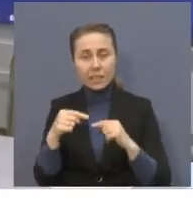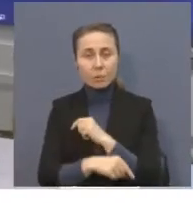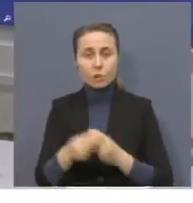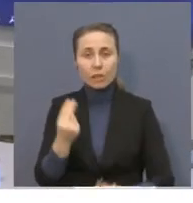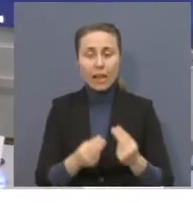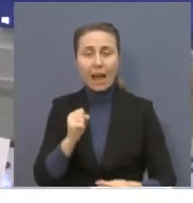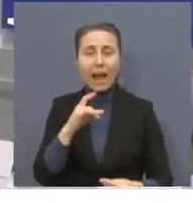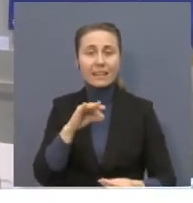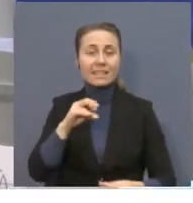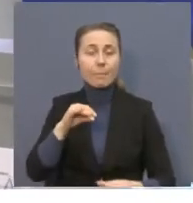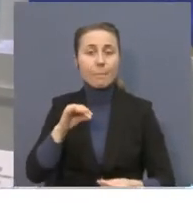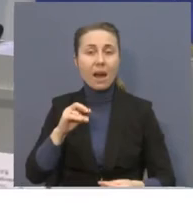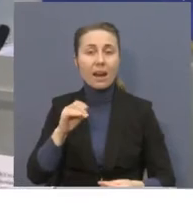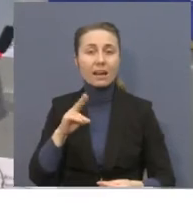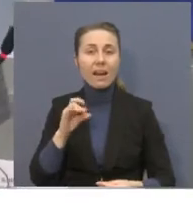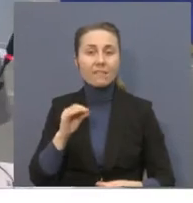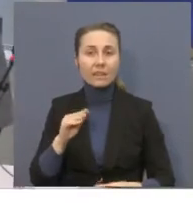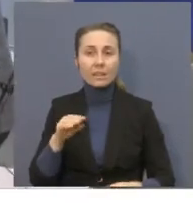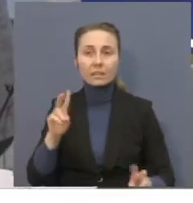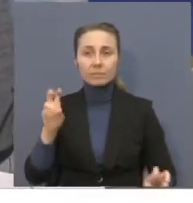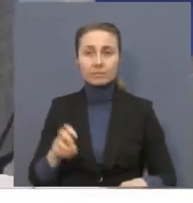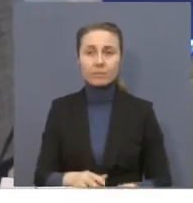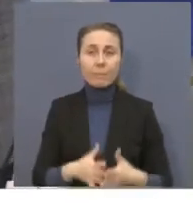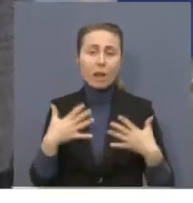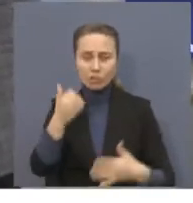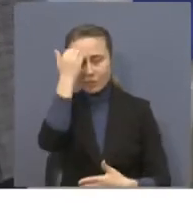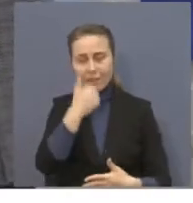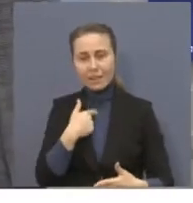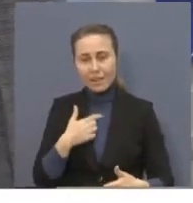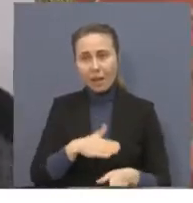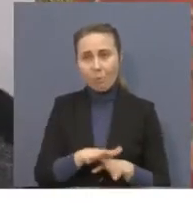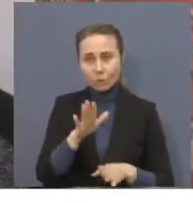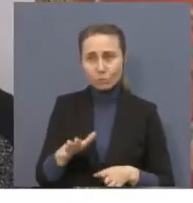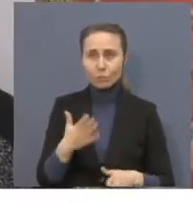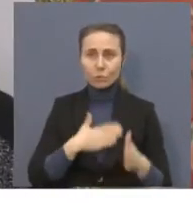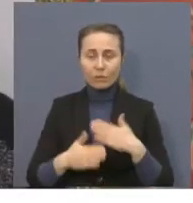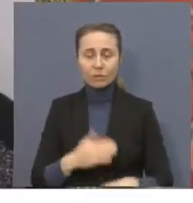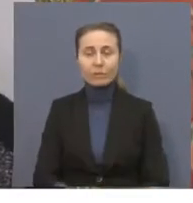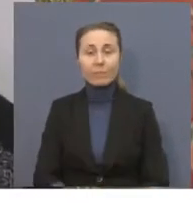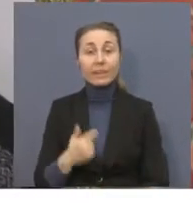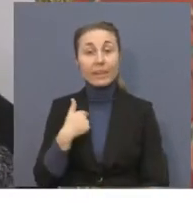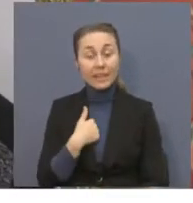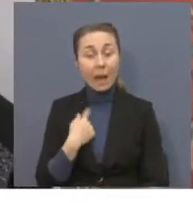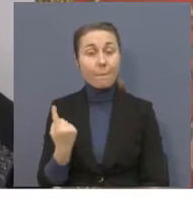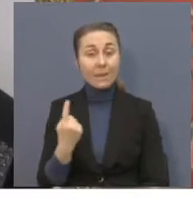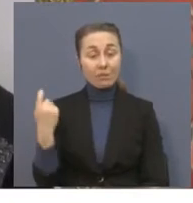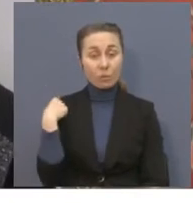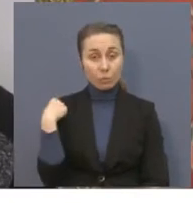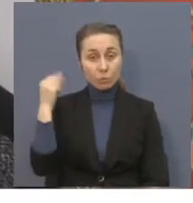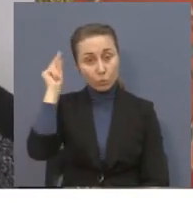игры «Антипарокрафт». Огромное спасибо, буду пользоваться с удовольствием. Пожалуйста. Я являюсь студентом первого